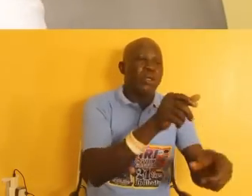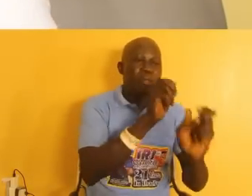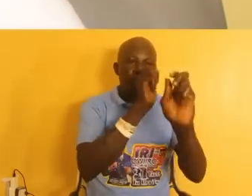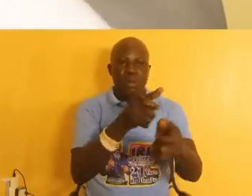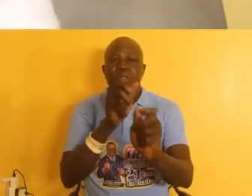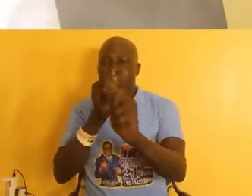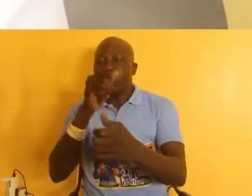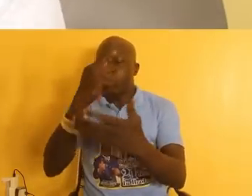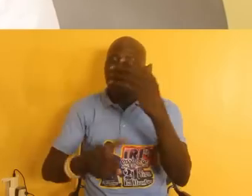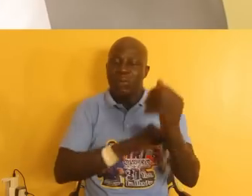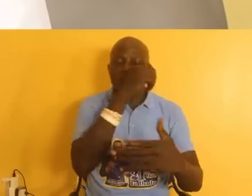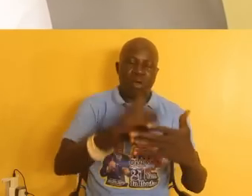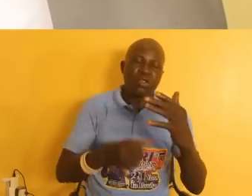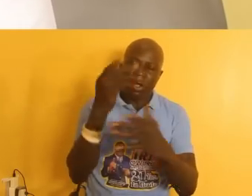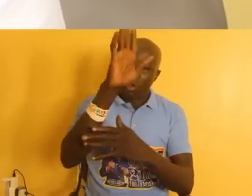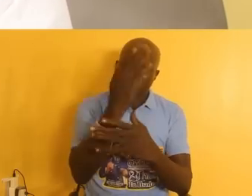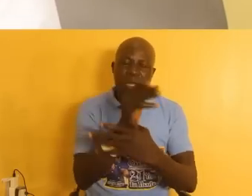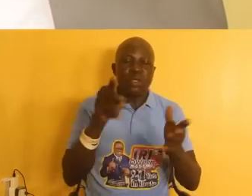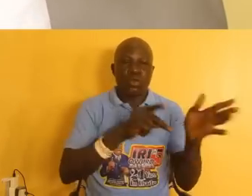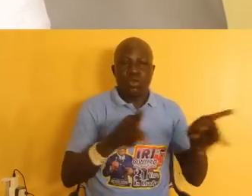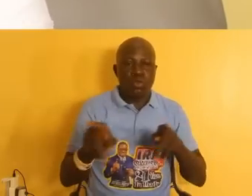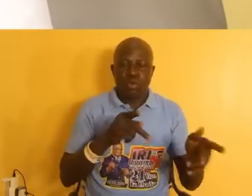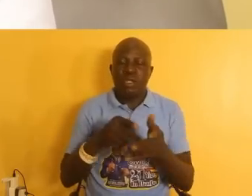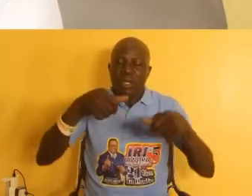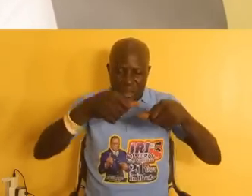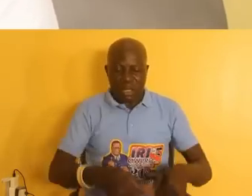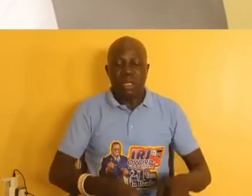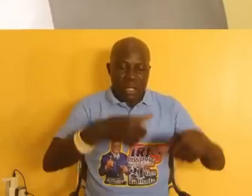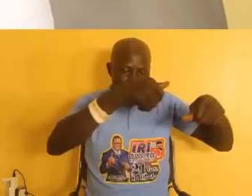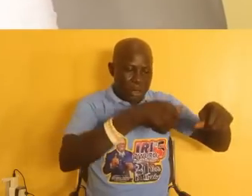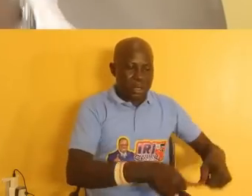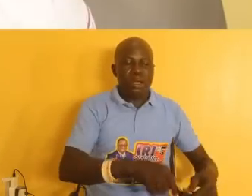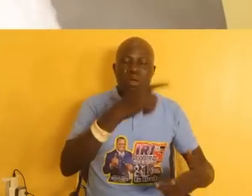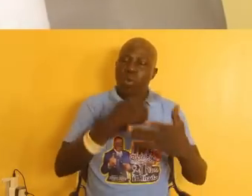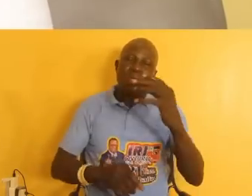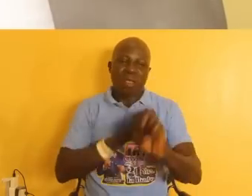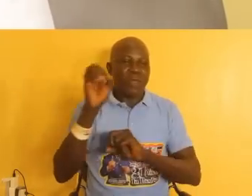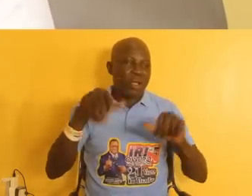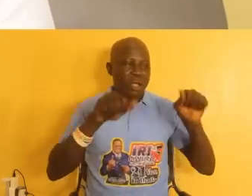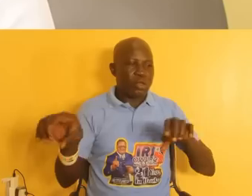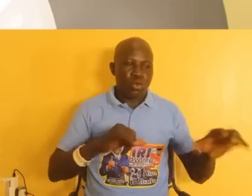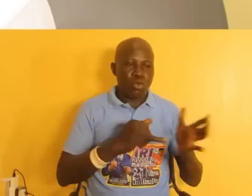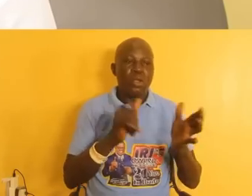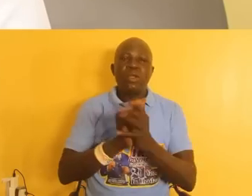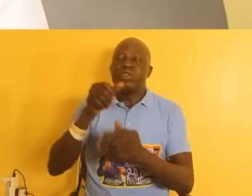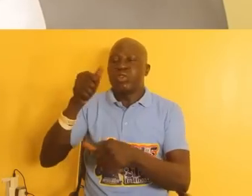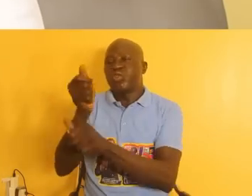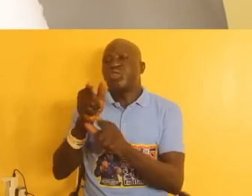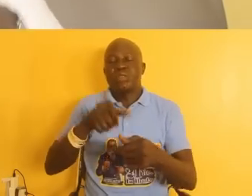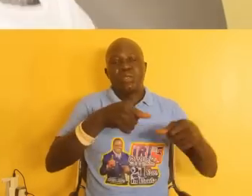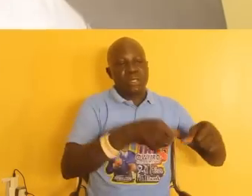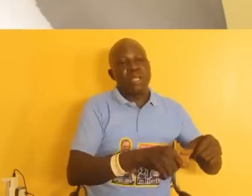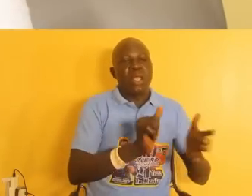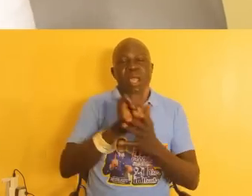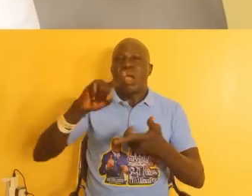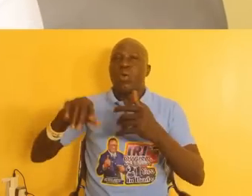tó bá ti kábọ̀ ọwọ́ ẹ̀. Má ṣe é. Má ṣe nìyí ẹ̀. Má ṣe ní n tó lè ṣe nìyẹn. N tó lè ṣe nìyẹn. Àwọn